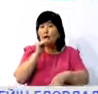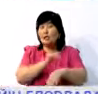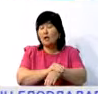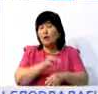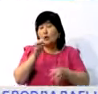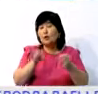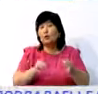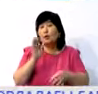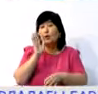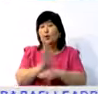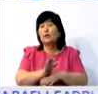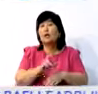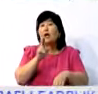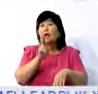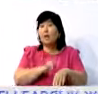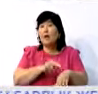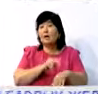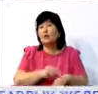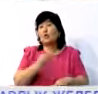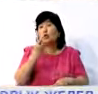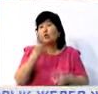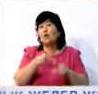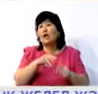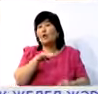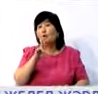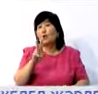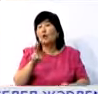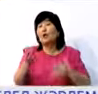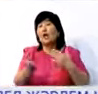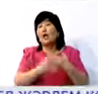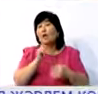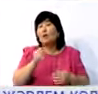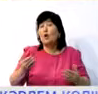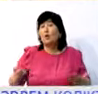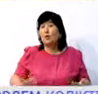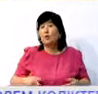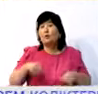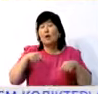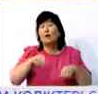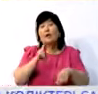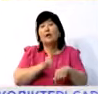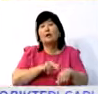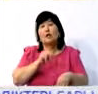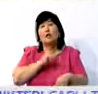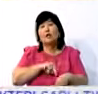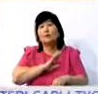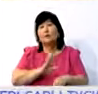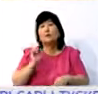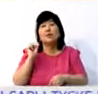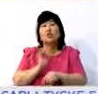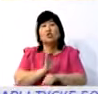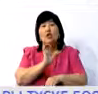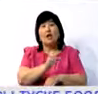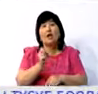сот үкімімен экс-полицейге 3,5 миллион теңге айыппұл салынып, өмір бойы құқық қорғау органдарынан шеттетілді.